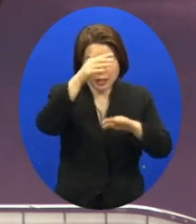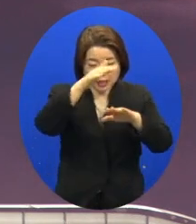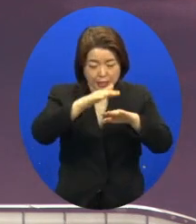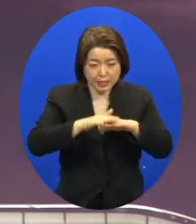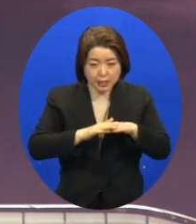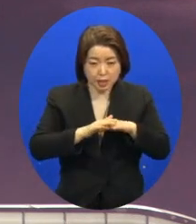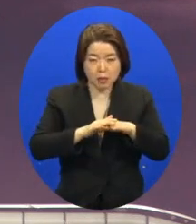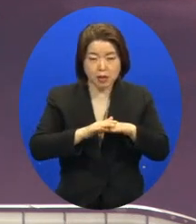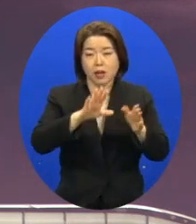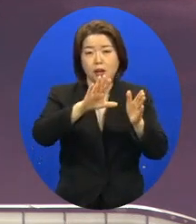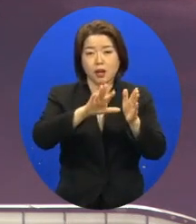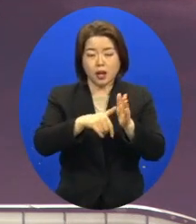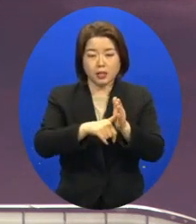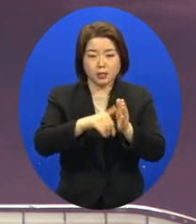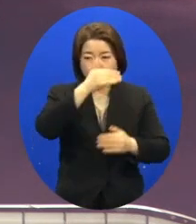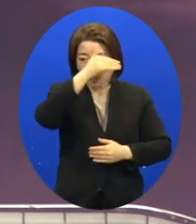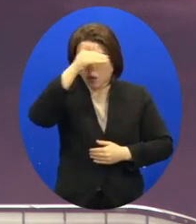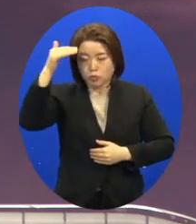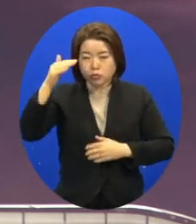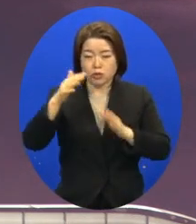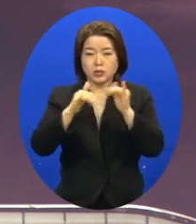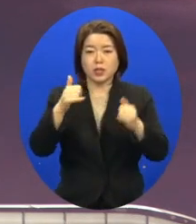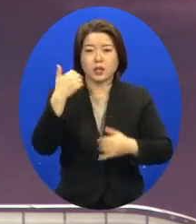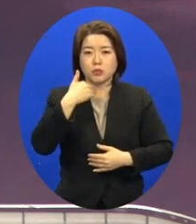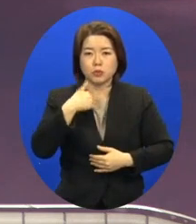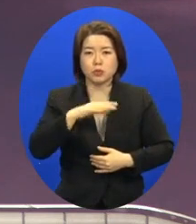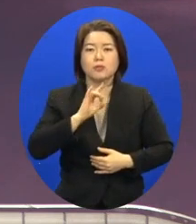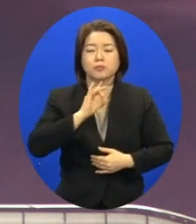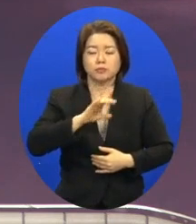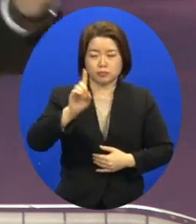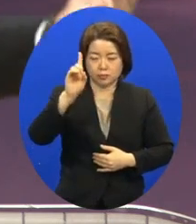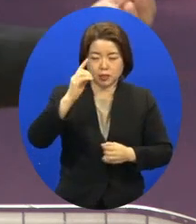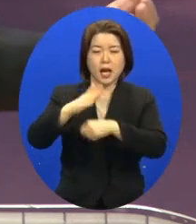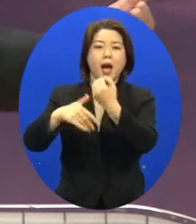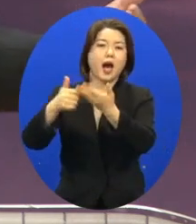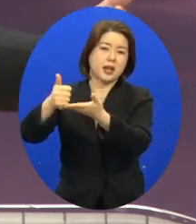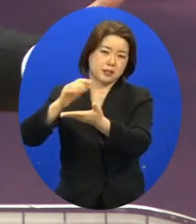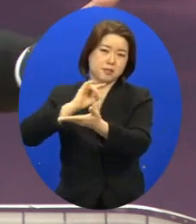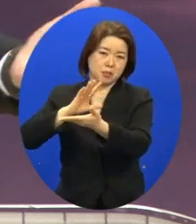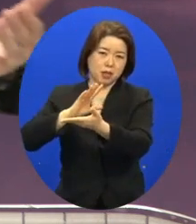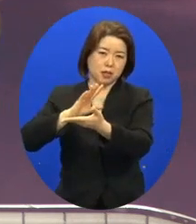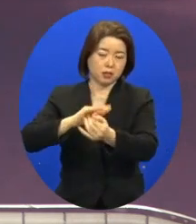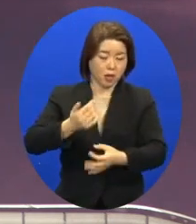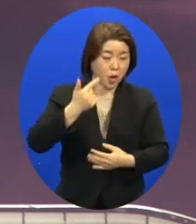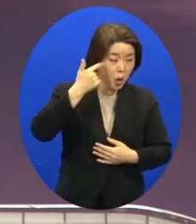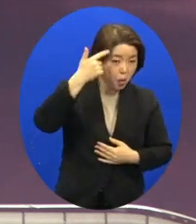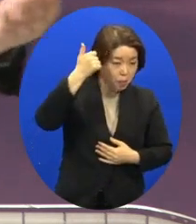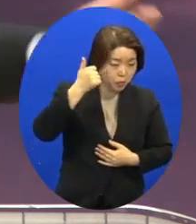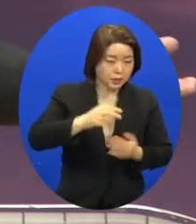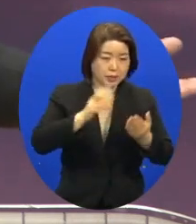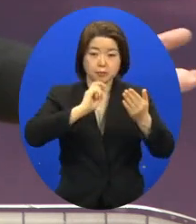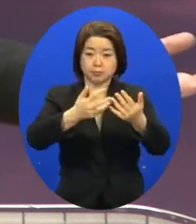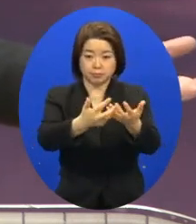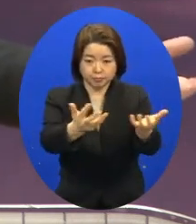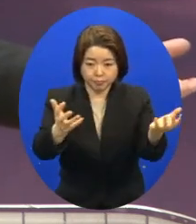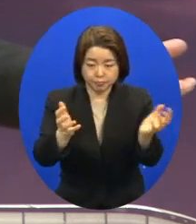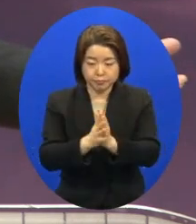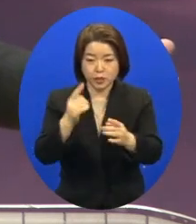관객은 하나님밖에 없으시다. 목사나 찬양대원이나 또는 교인